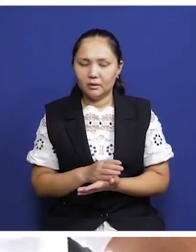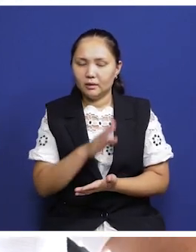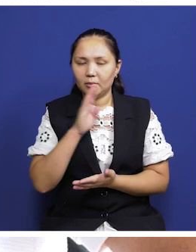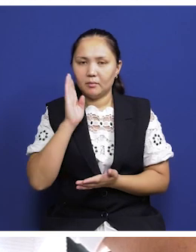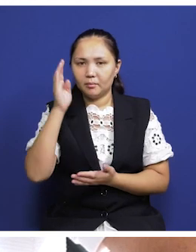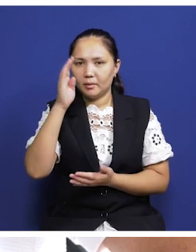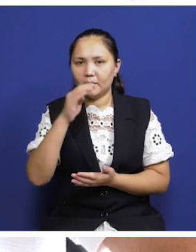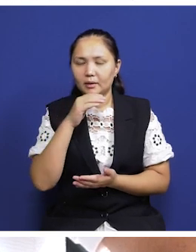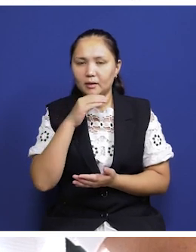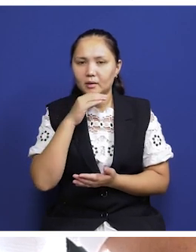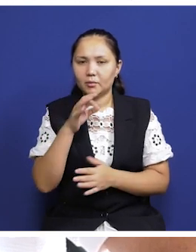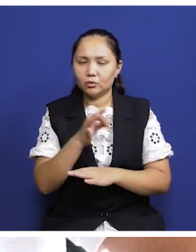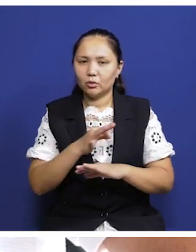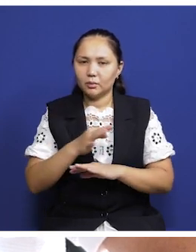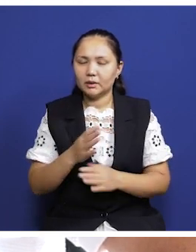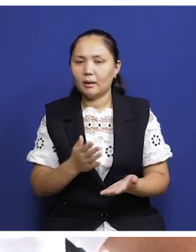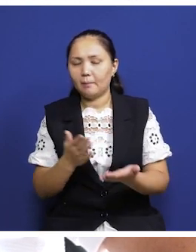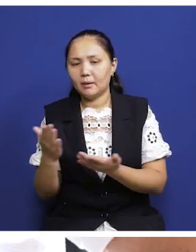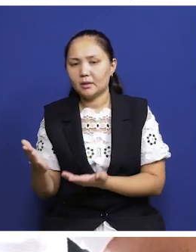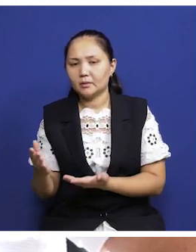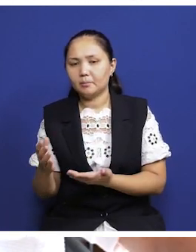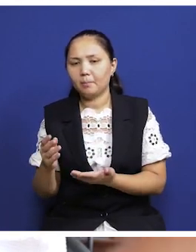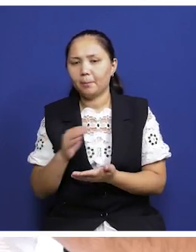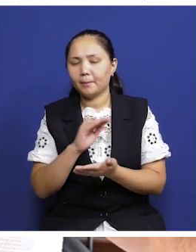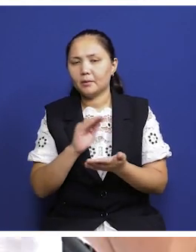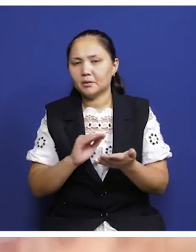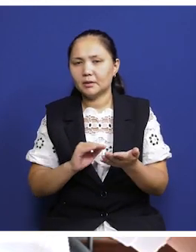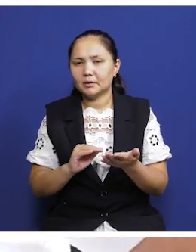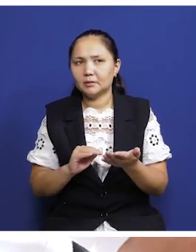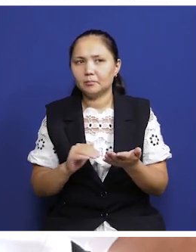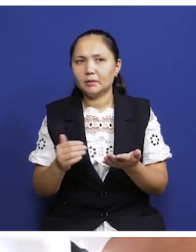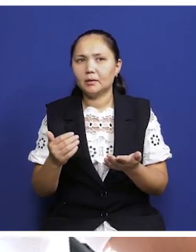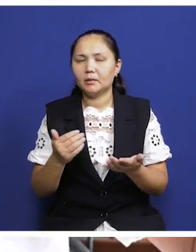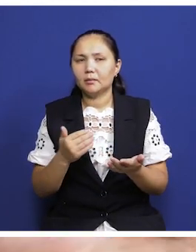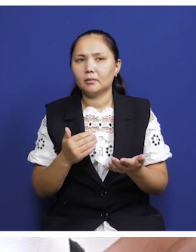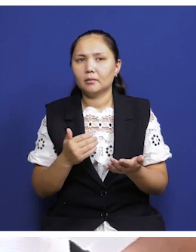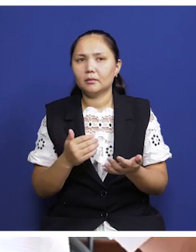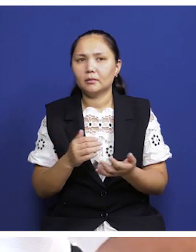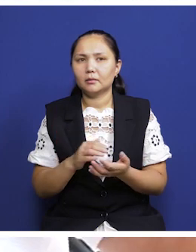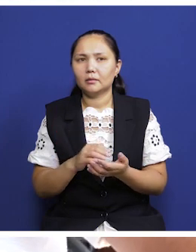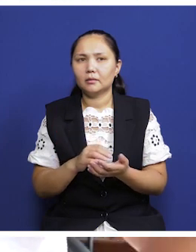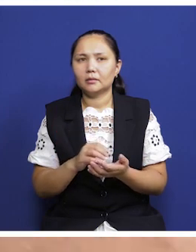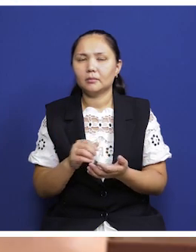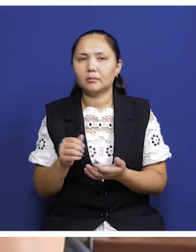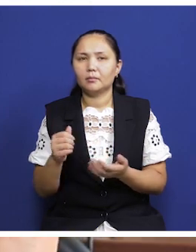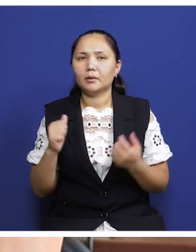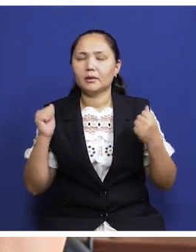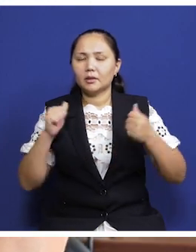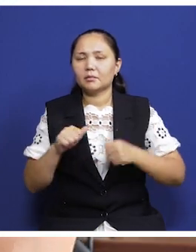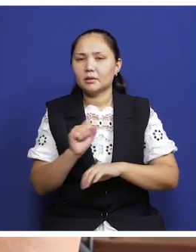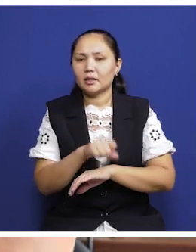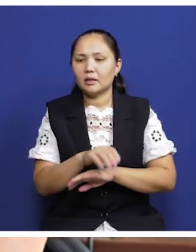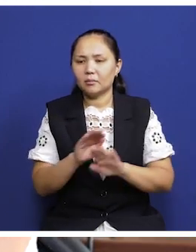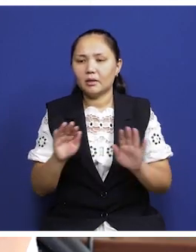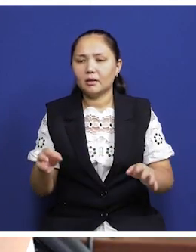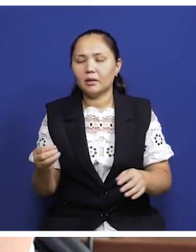анамыз ауданға барып шағымданып мысалы бізден асып кетіп деген сияқты, мен осы киімсіз қалды балаларым, немесе